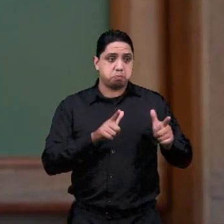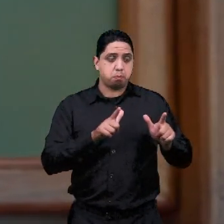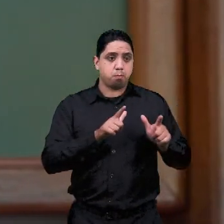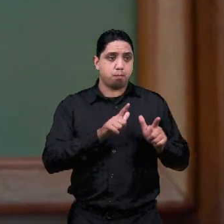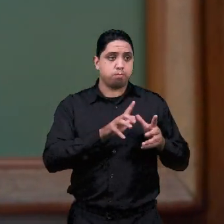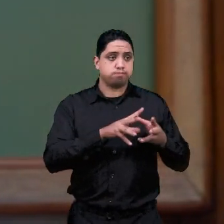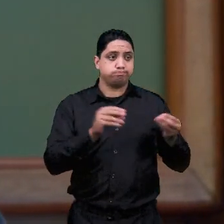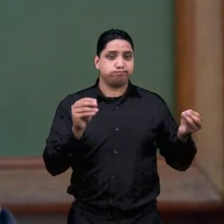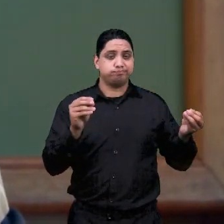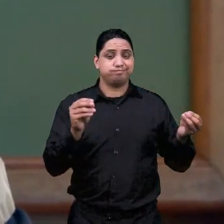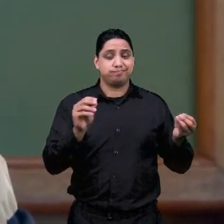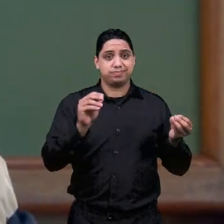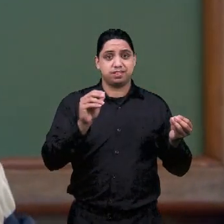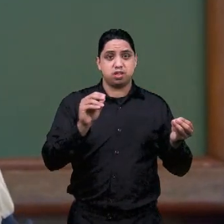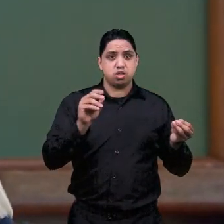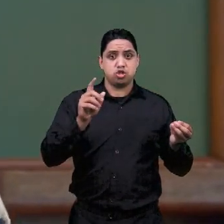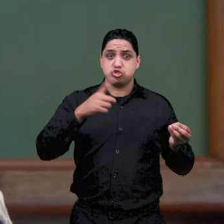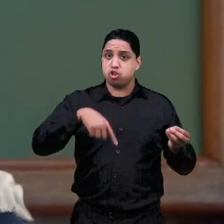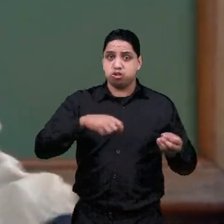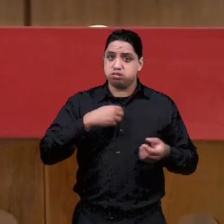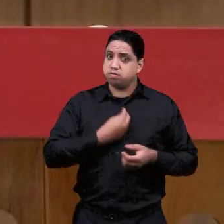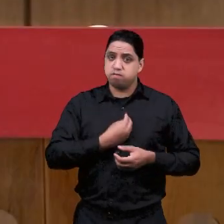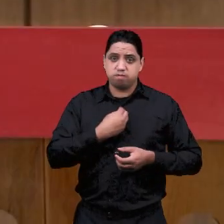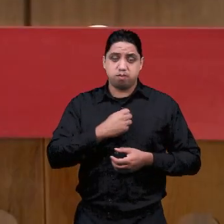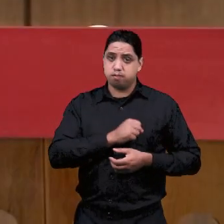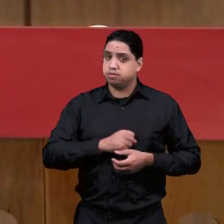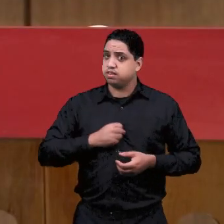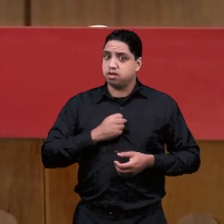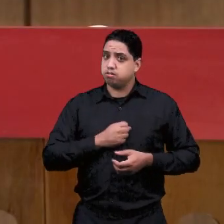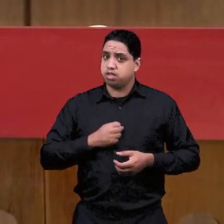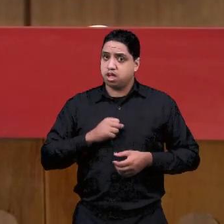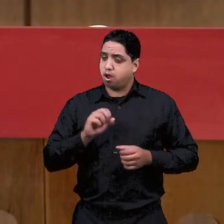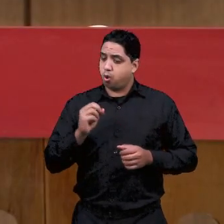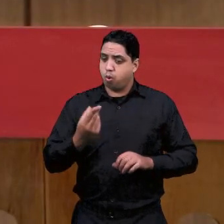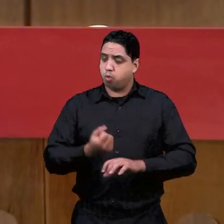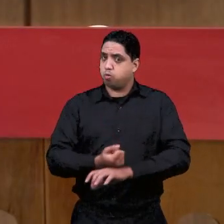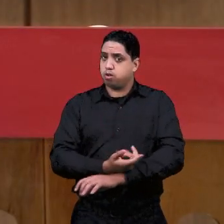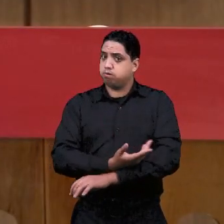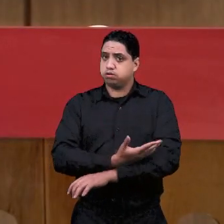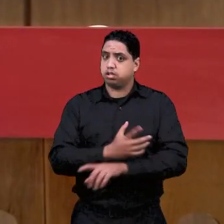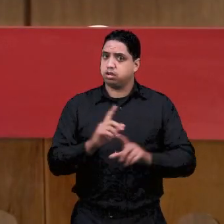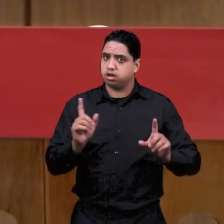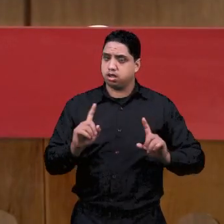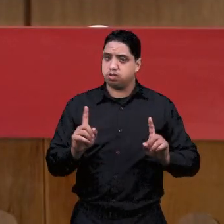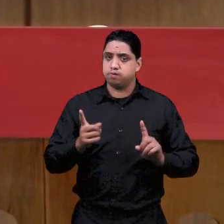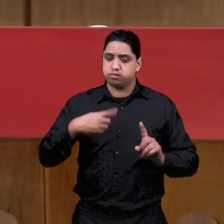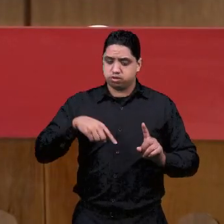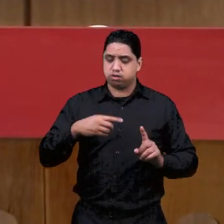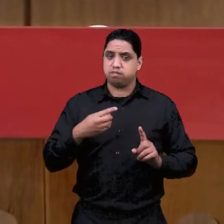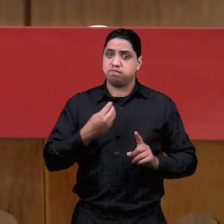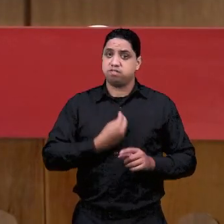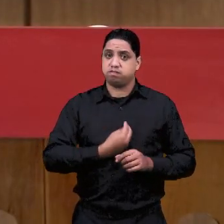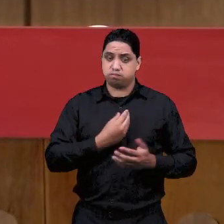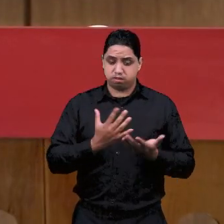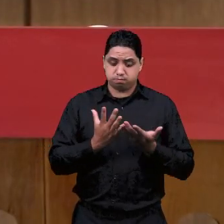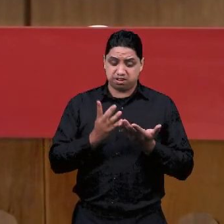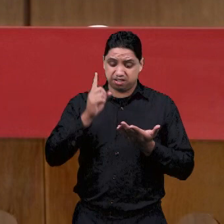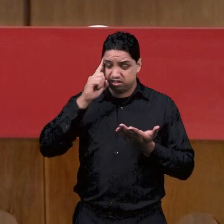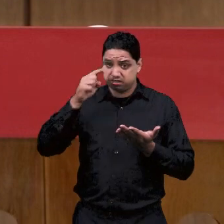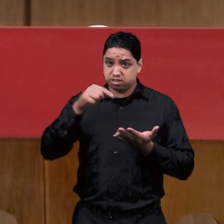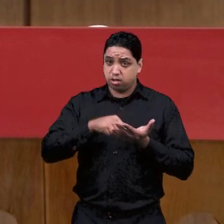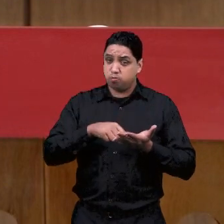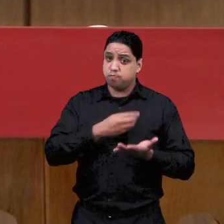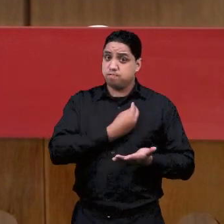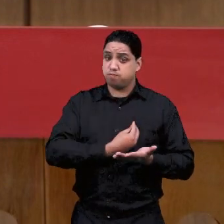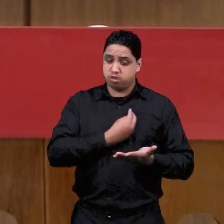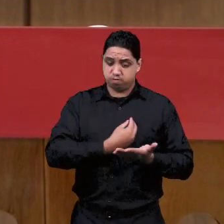pas de nostalgie ni d'émotion, nous vivons d'une parole qui nous conduit. Et quand cette